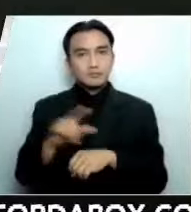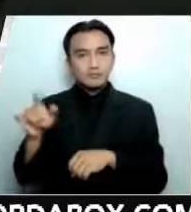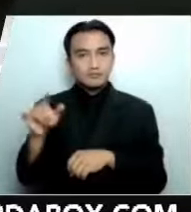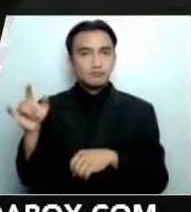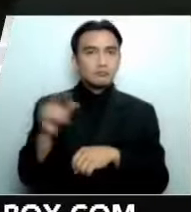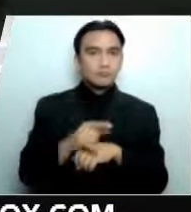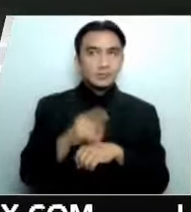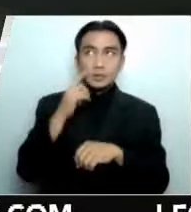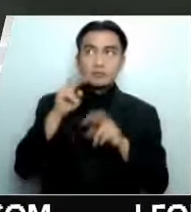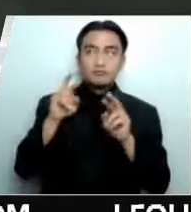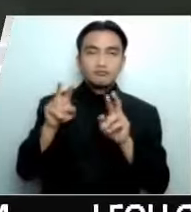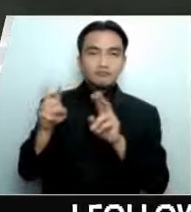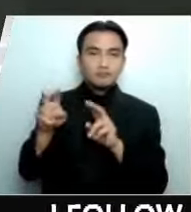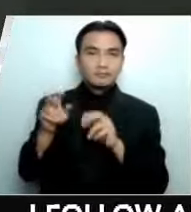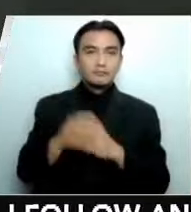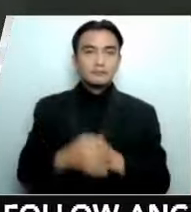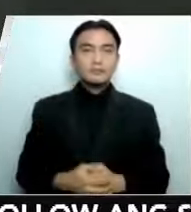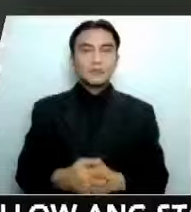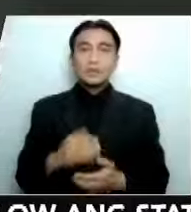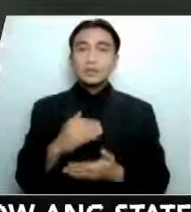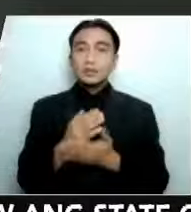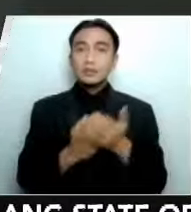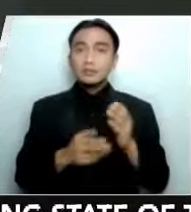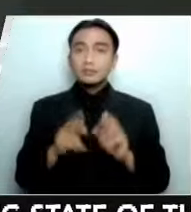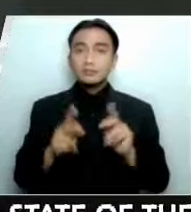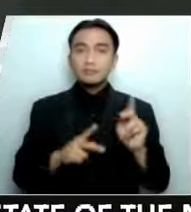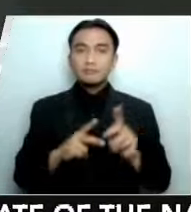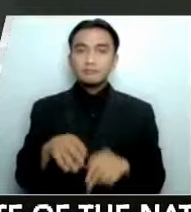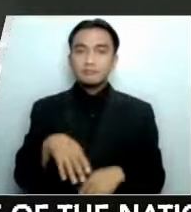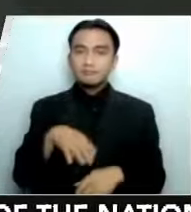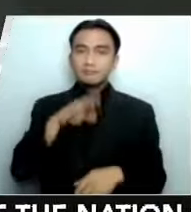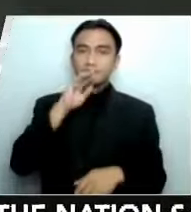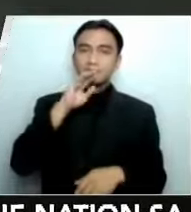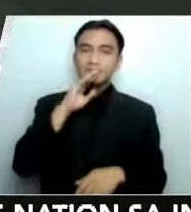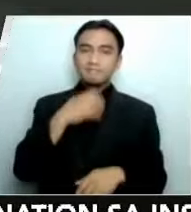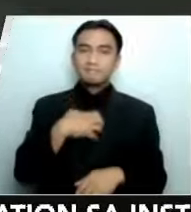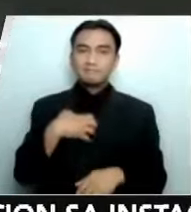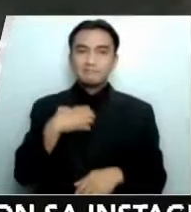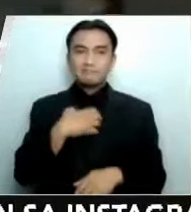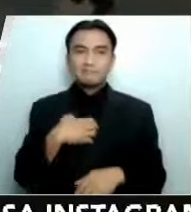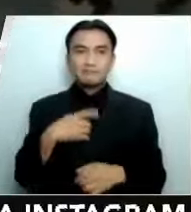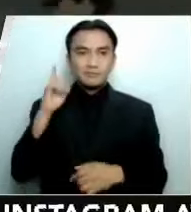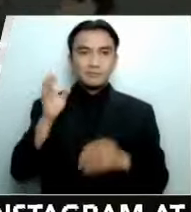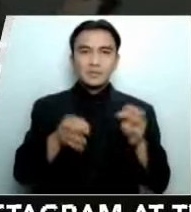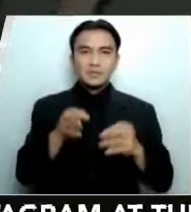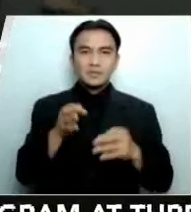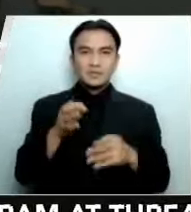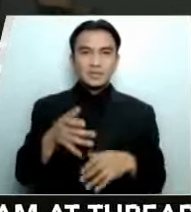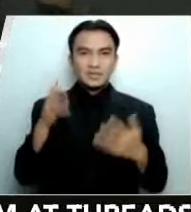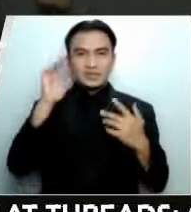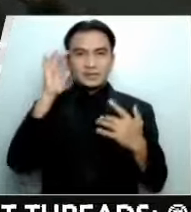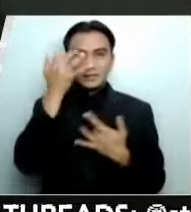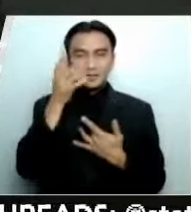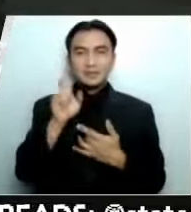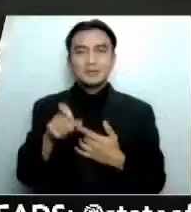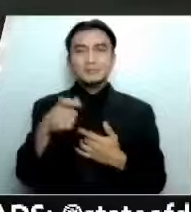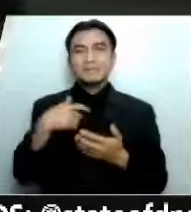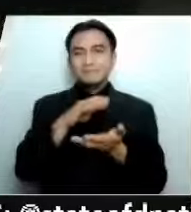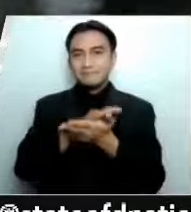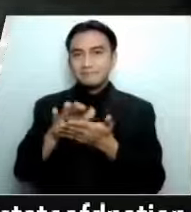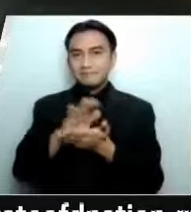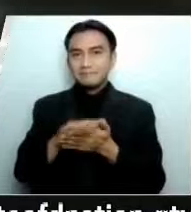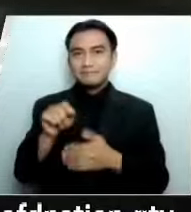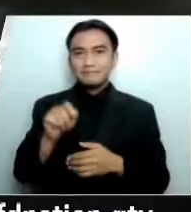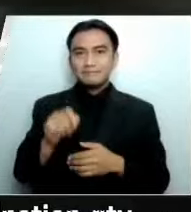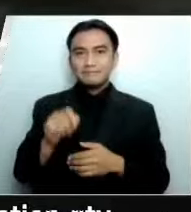rin ang ibang pasahero ah Syempre kadiri kahit papaano kahit sino dapat maging malinis ang airport expenses naman dito sana sa atin